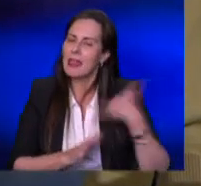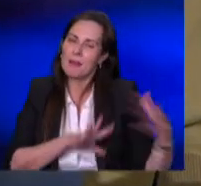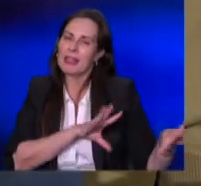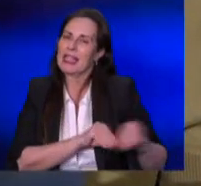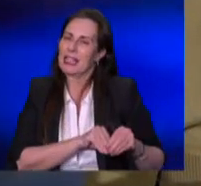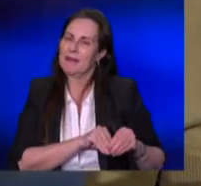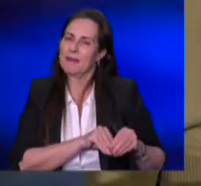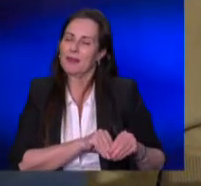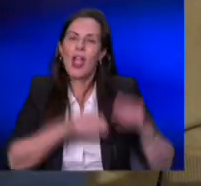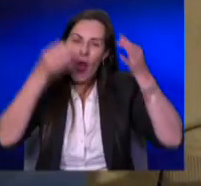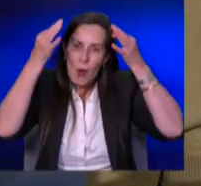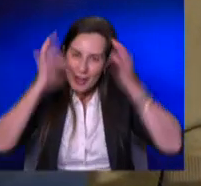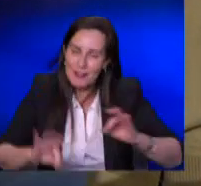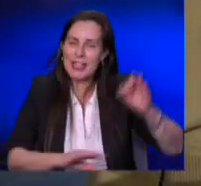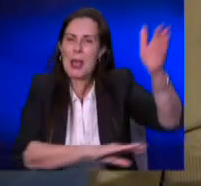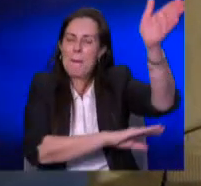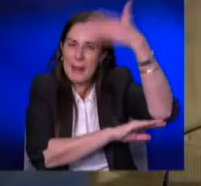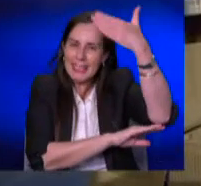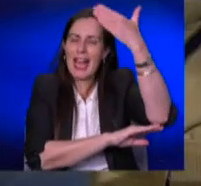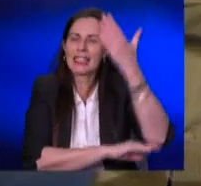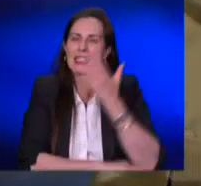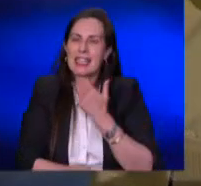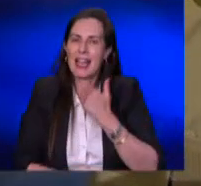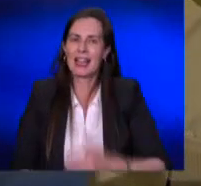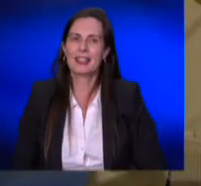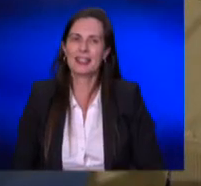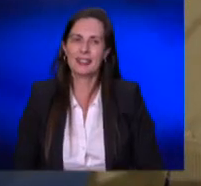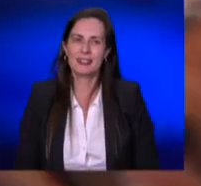לצידי. ולתפארת מדינת ישראל!